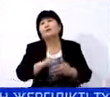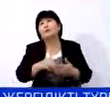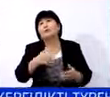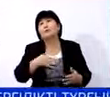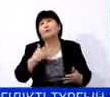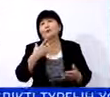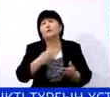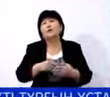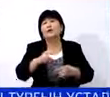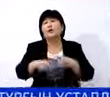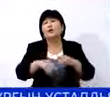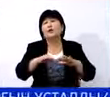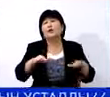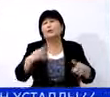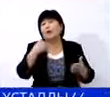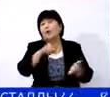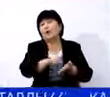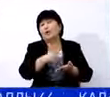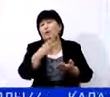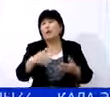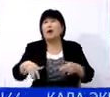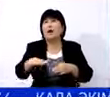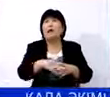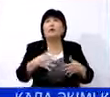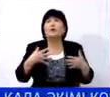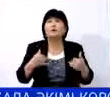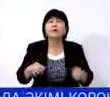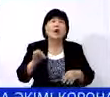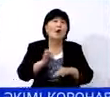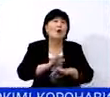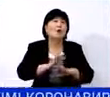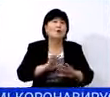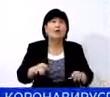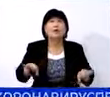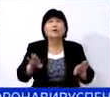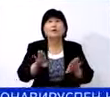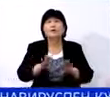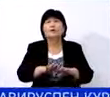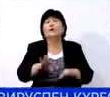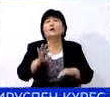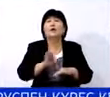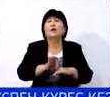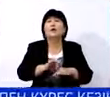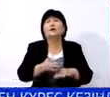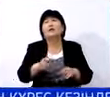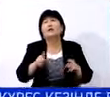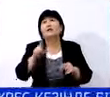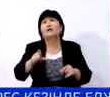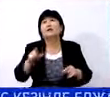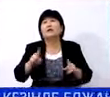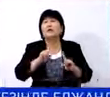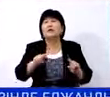өзіміз кейінгі ұрпаққа үлгі көрсетсек дейміз. Халқымыз аман болсын, ауырмасын. Сондай-ақ жабырқағанның жанынан табыл жүрген жандар